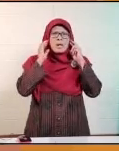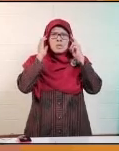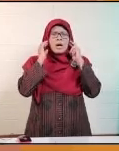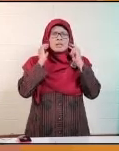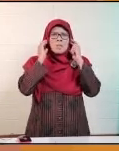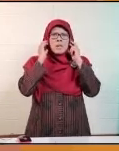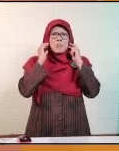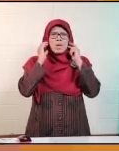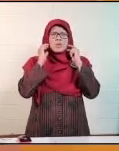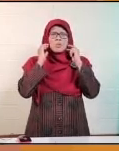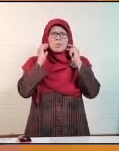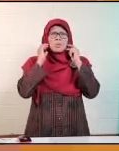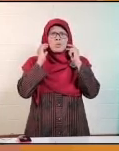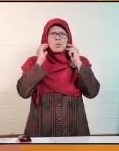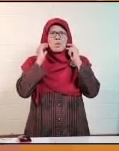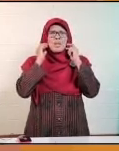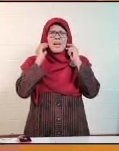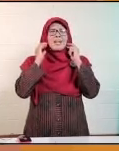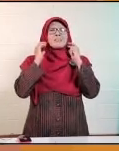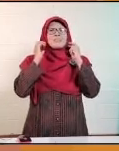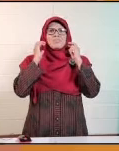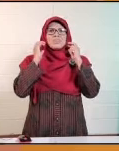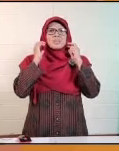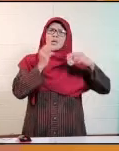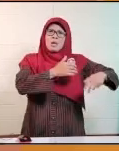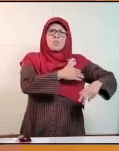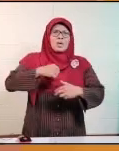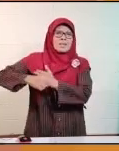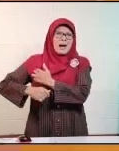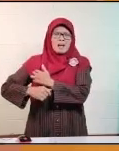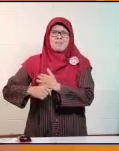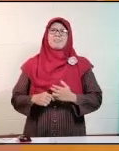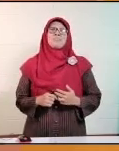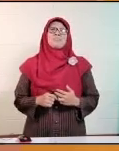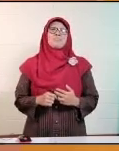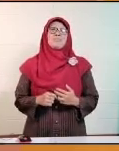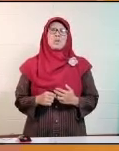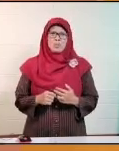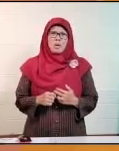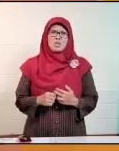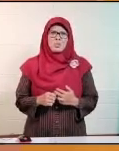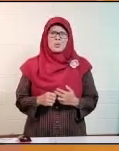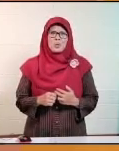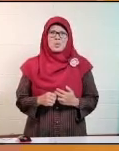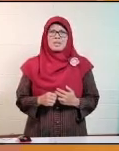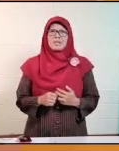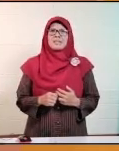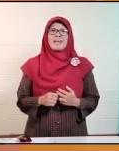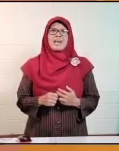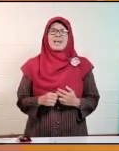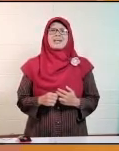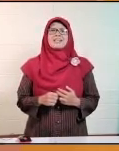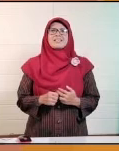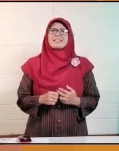mungkin ada juga yang cabangnya mulai tumbuh ya Hai di bulu ketiak Hai mulai tumbuh